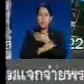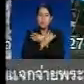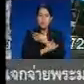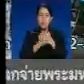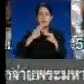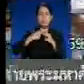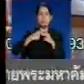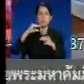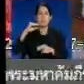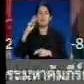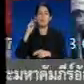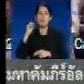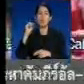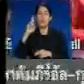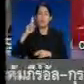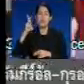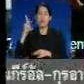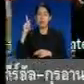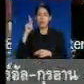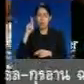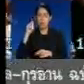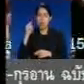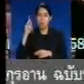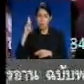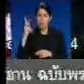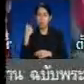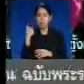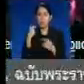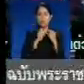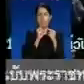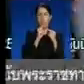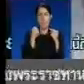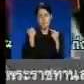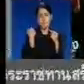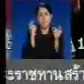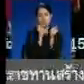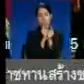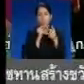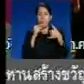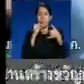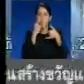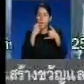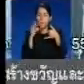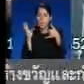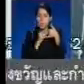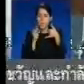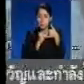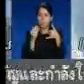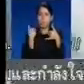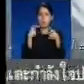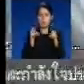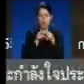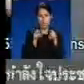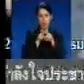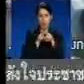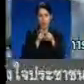ถัดจากอียิปต์ที่พบผู้ป่วยติดเชื้อและเท่ากับเป็นประเทศที่พบเชื้อลำดับที่75ของโลกเป็นผลให้ยอดรวมผู้ป่วยติดเชื้อทั่วโลกเ